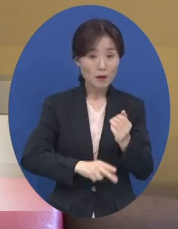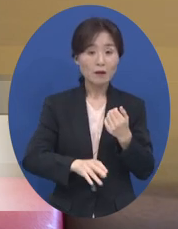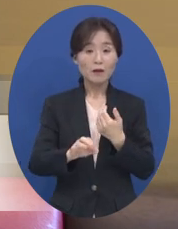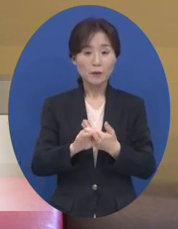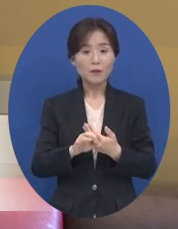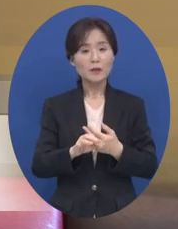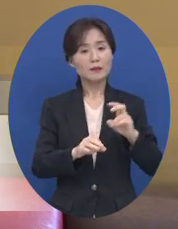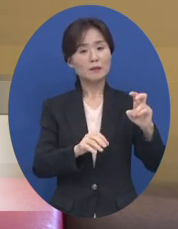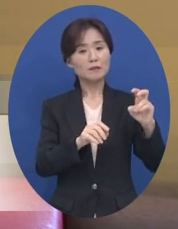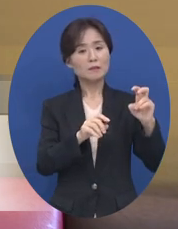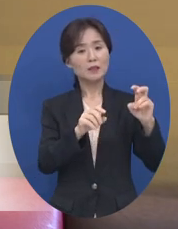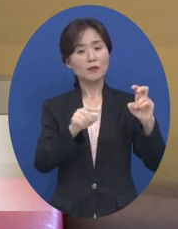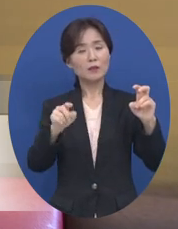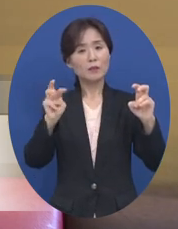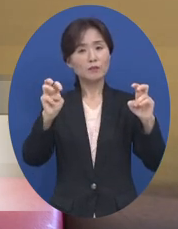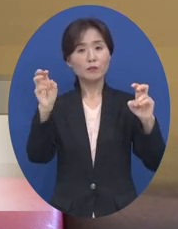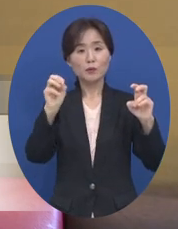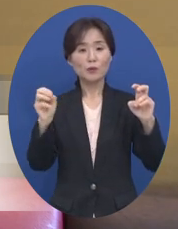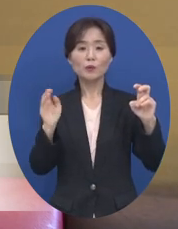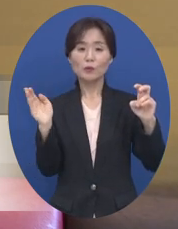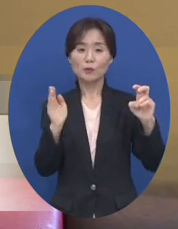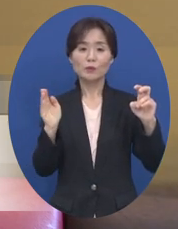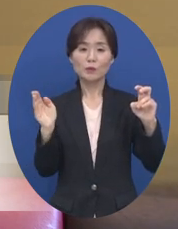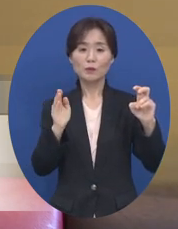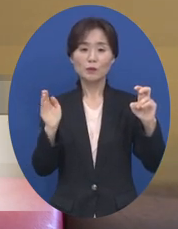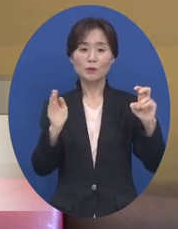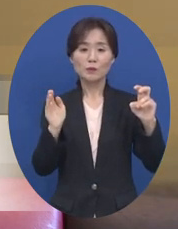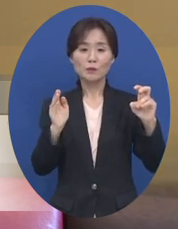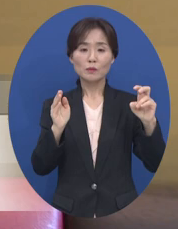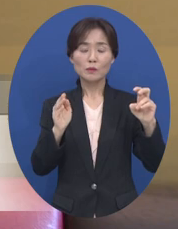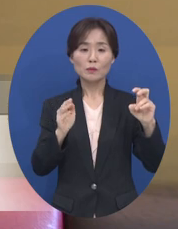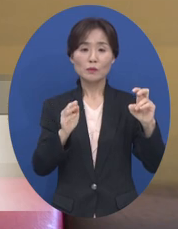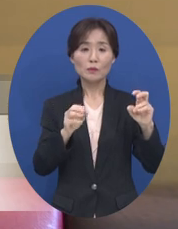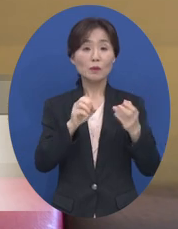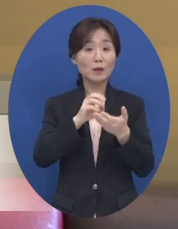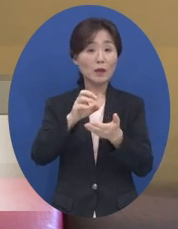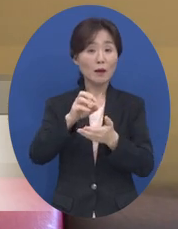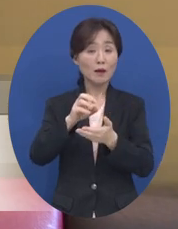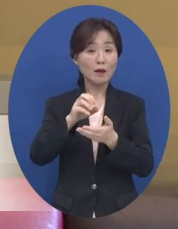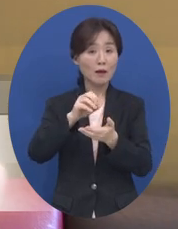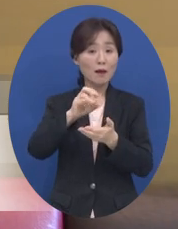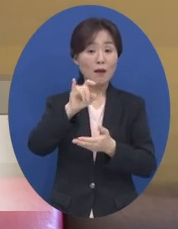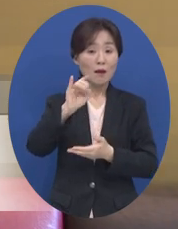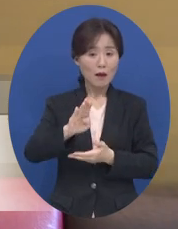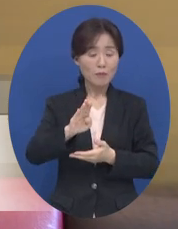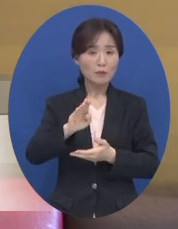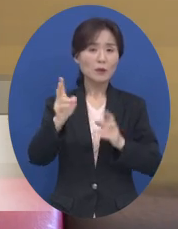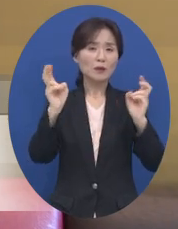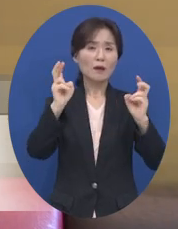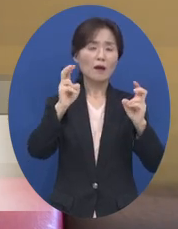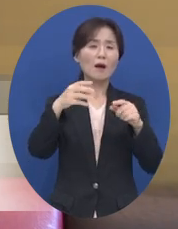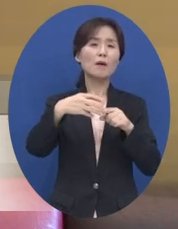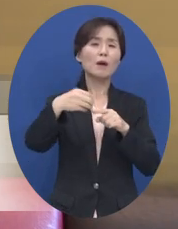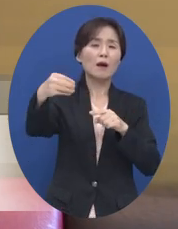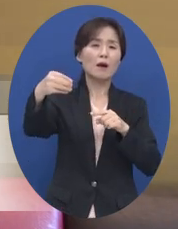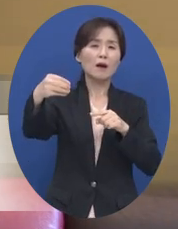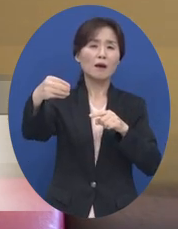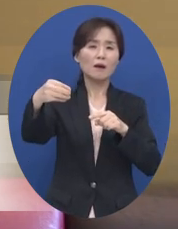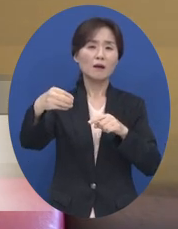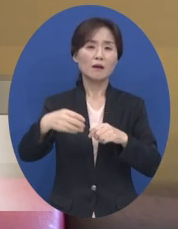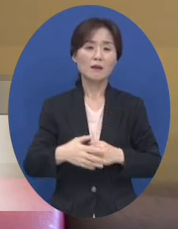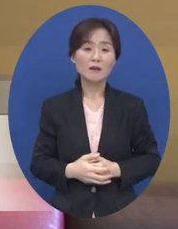한 20%에서 40% 사이 그 안에서 우리가 아예 이쪽 몫으로 떼어야 되는